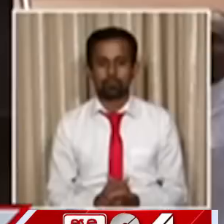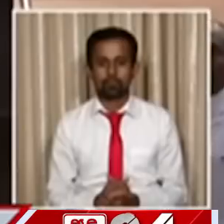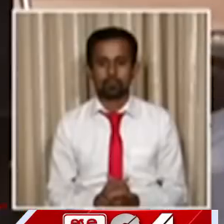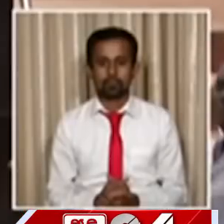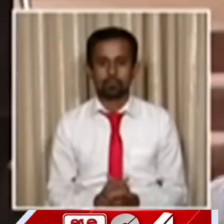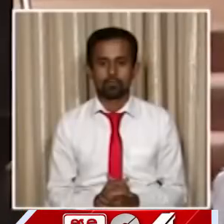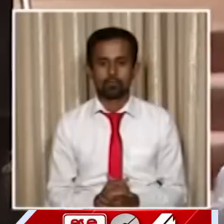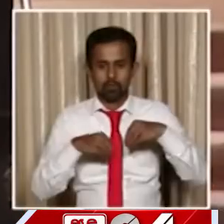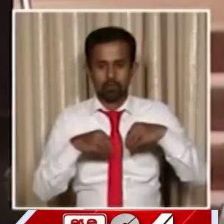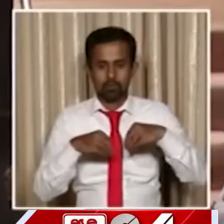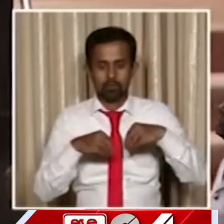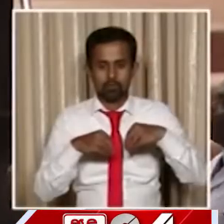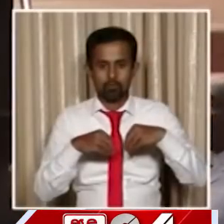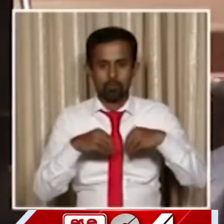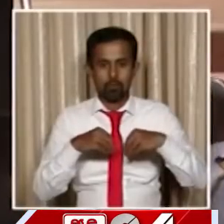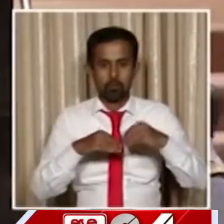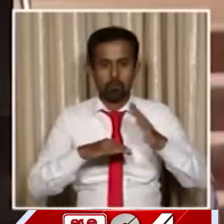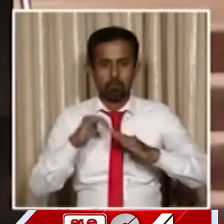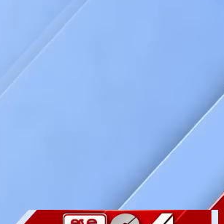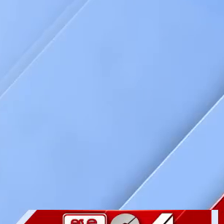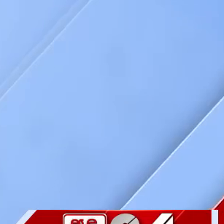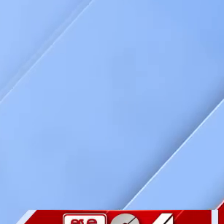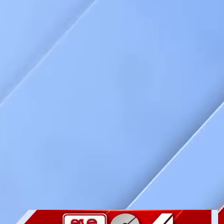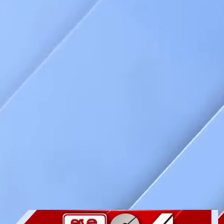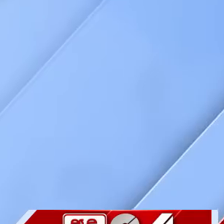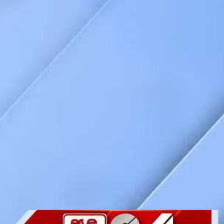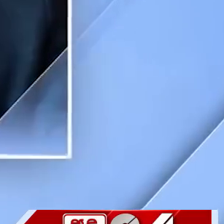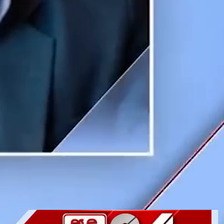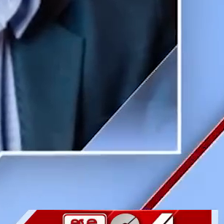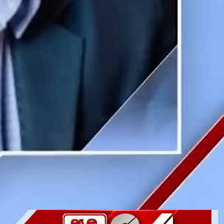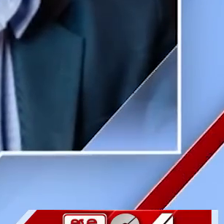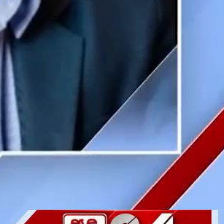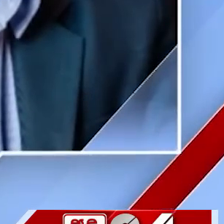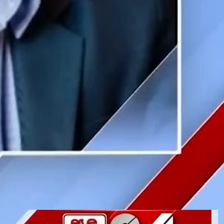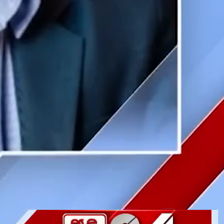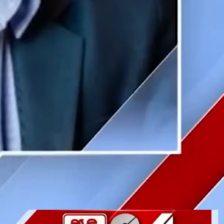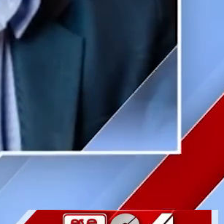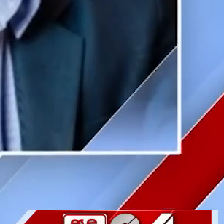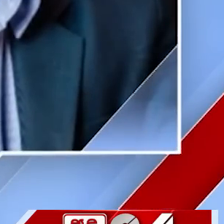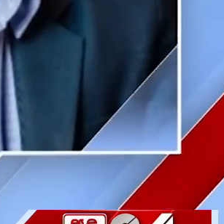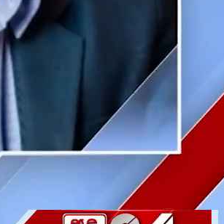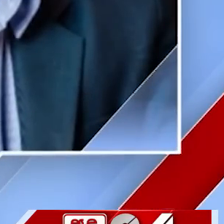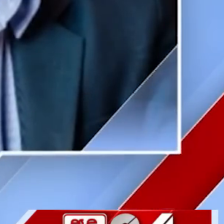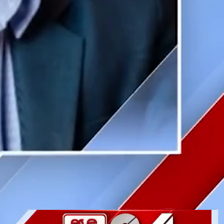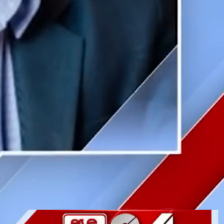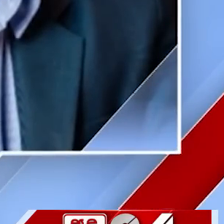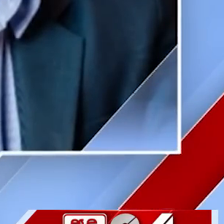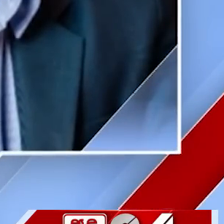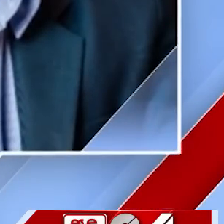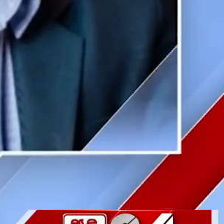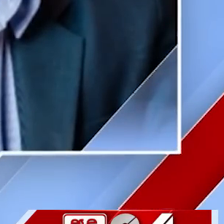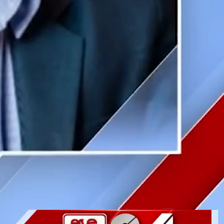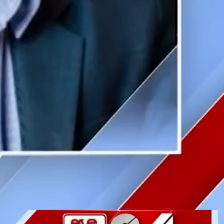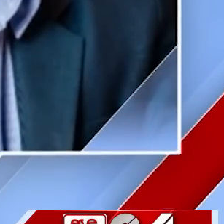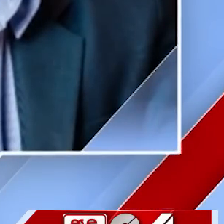විමසීම පැවැත්වුවා. ඡන්දය පාවිච්චි කිරීමට දැන් අවස්ථාව. එහිදී ජනක රත්නායක මහතා මහජන උපයෝගිතා කොමිසමේ සභාපති ධුරයෙන් ඉවත් කිරීමට